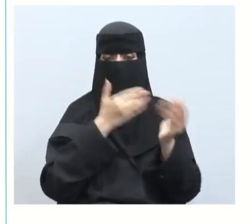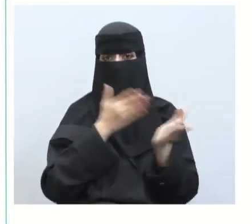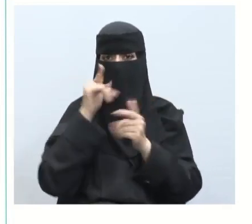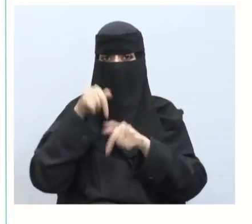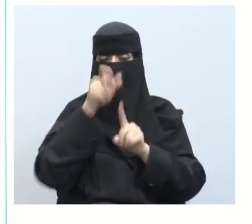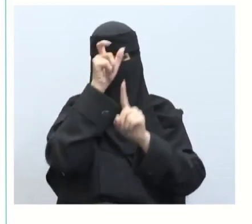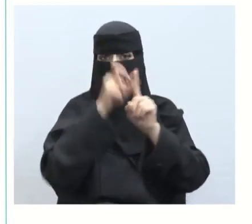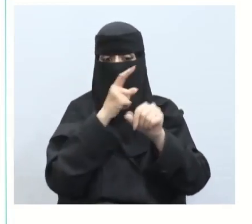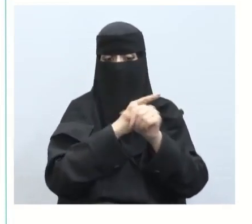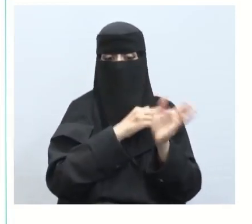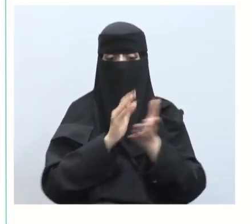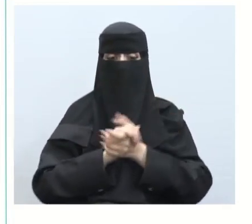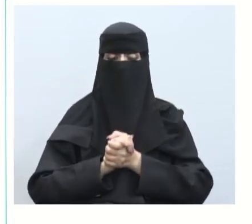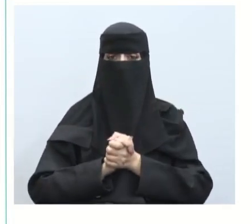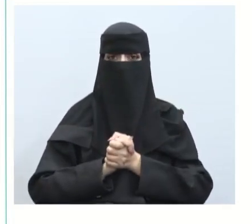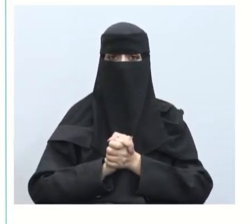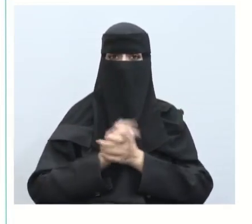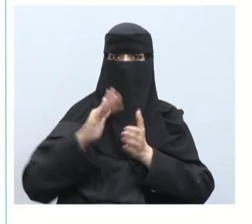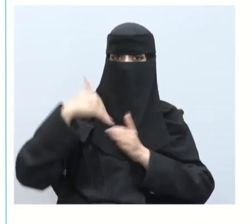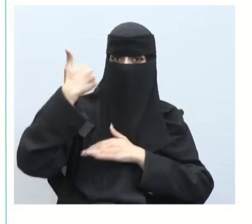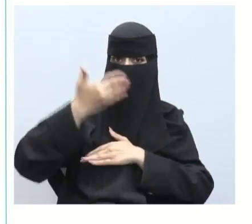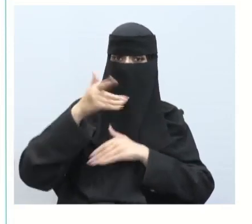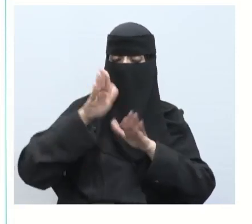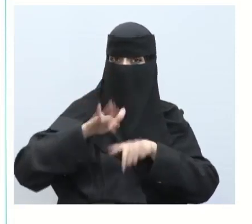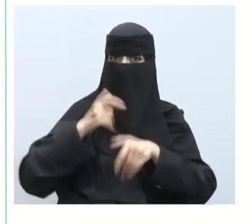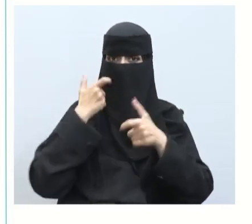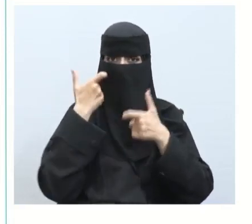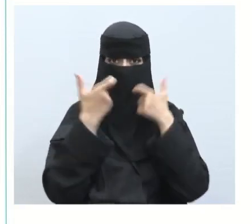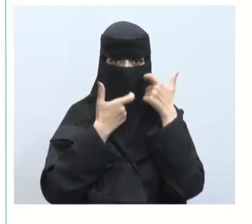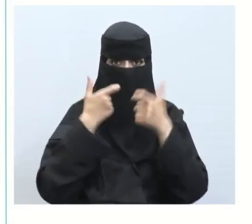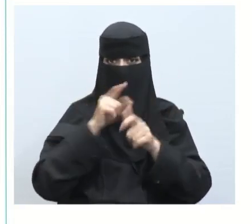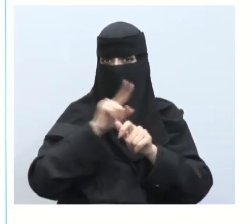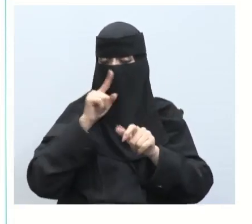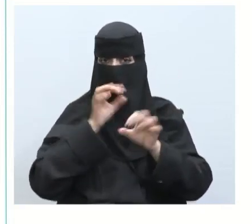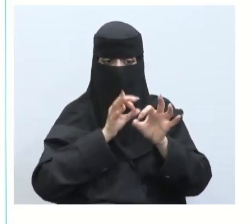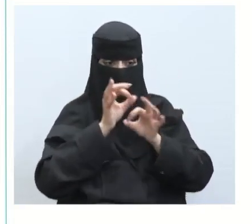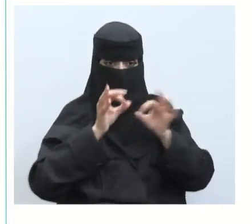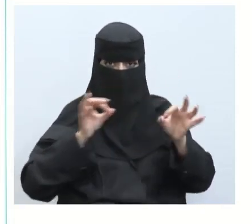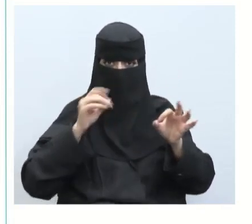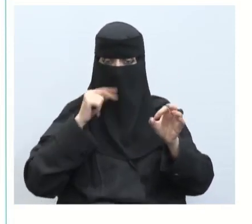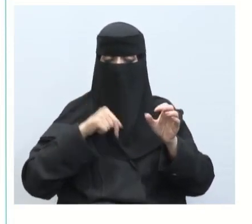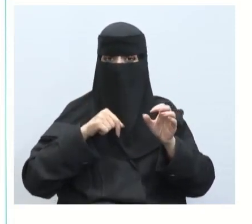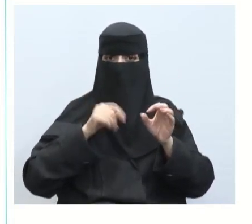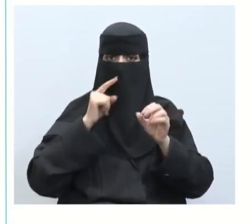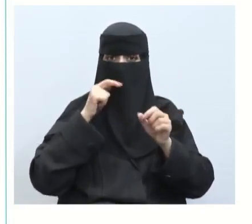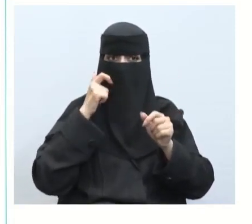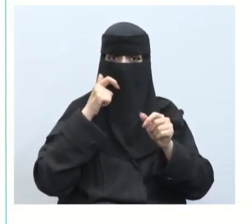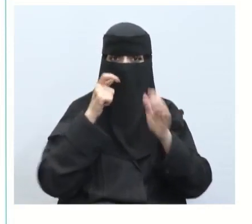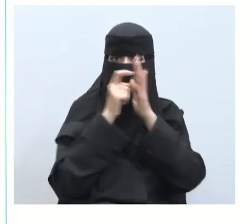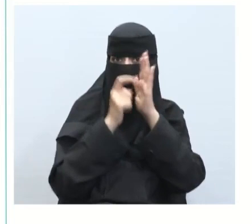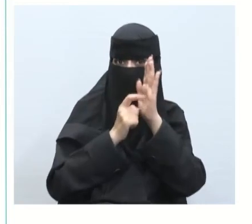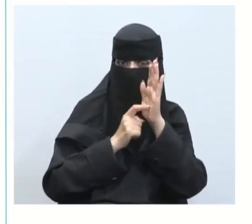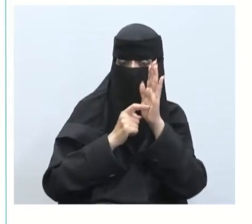من معلمين وكلا مساعدين ايضا يراقب لا يعني انه يخطط وينظم ويوظف